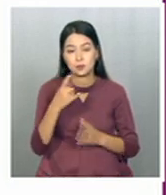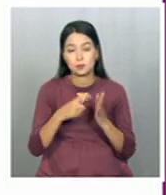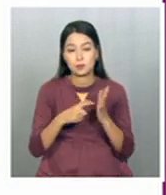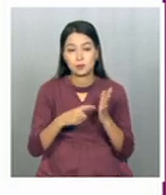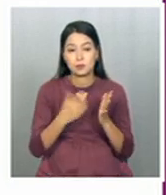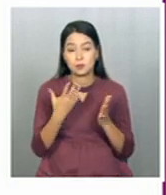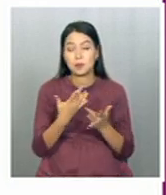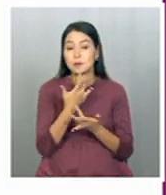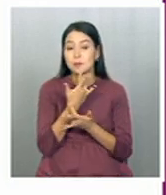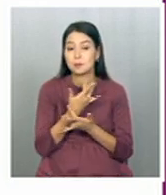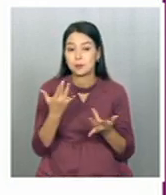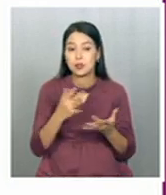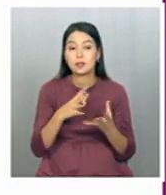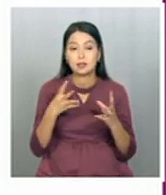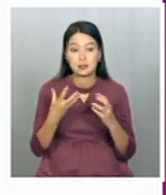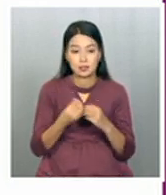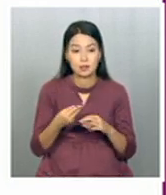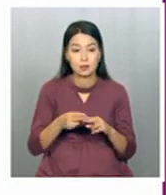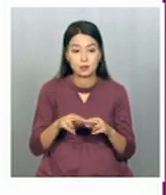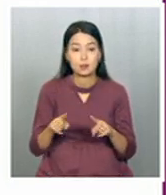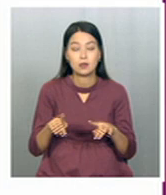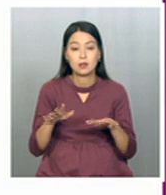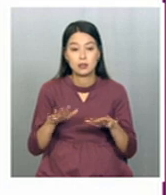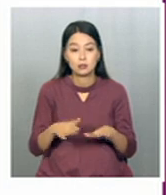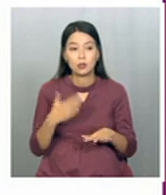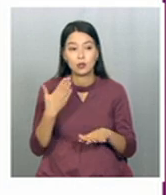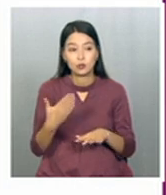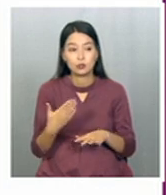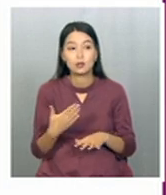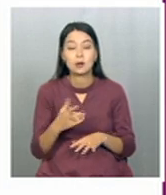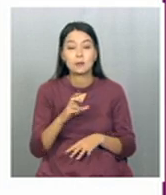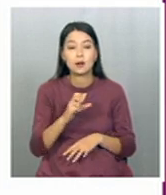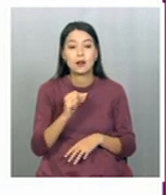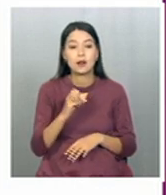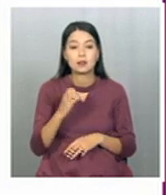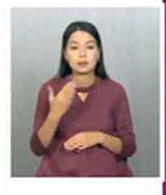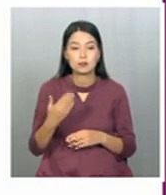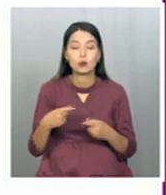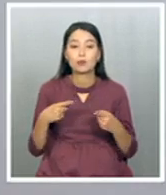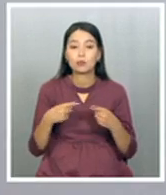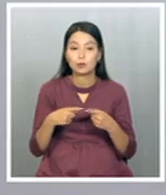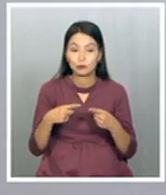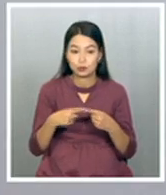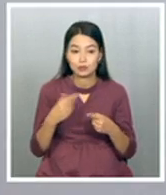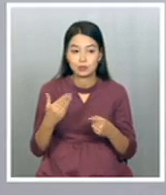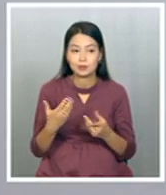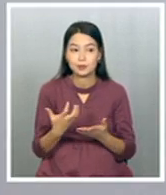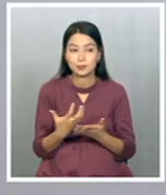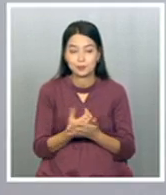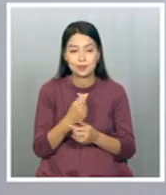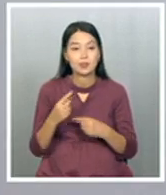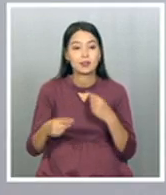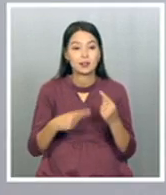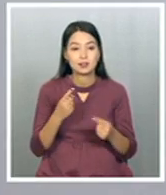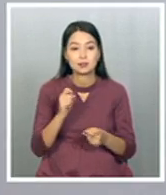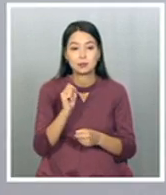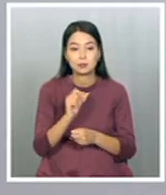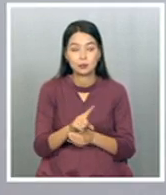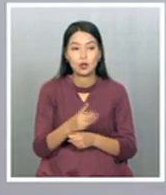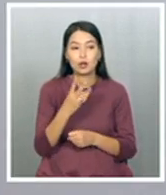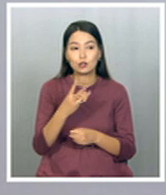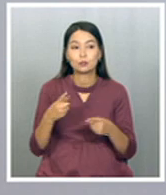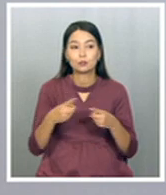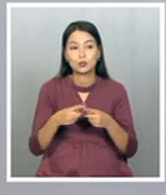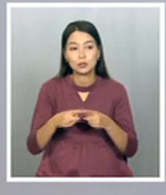соңғы шыққан нәтиже балалар бізде, яғни Б атсы бұрышын береді екен. Келесі тапсырма. Үш